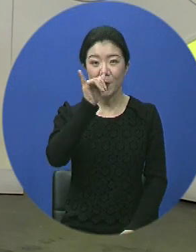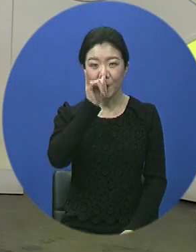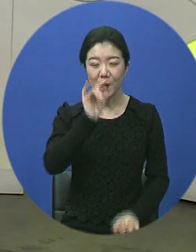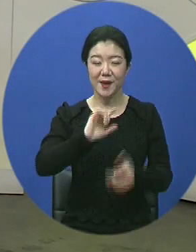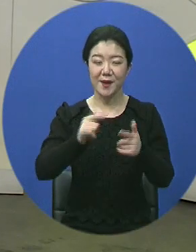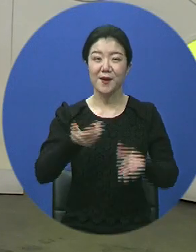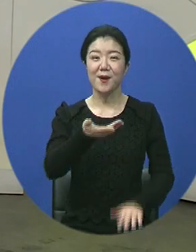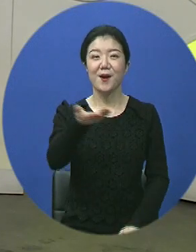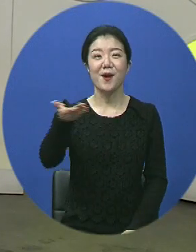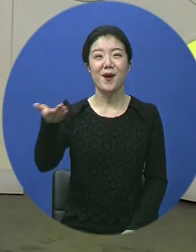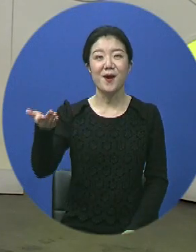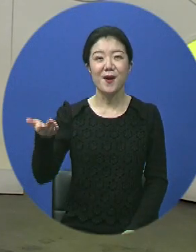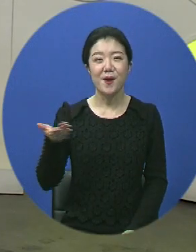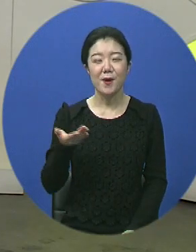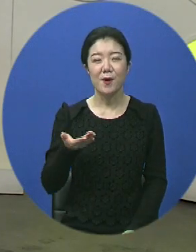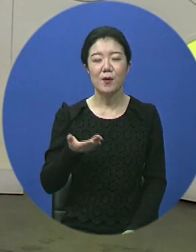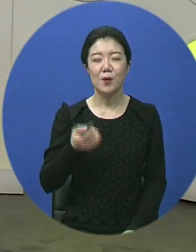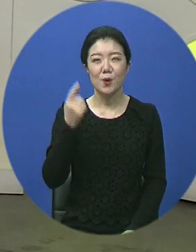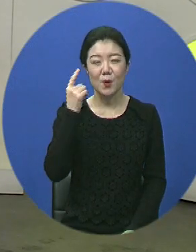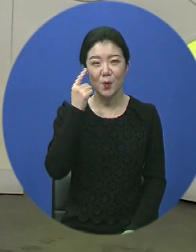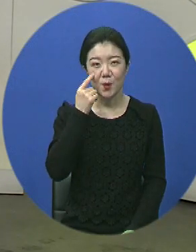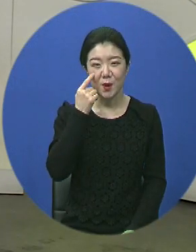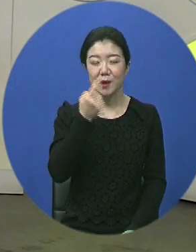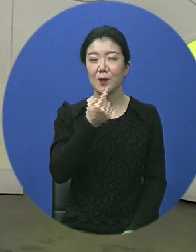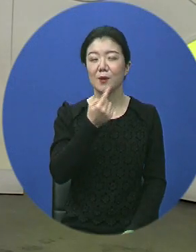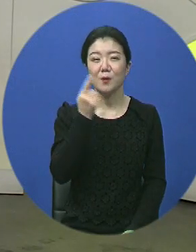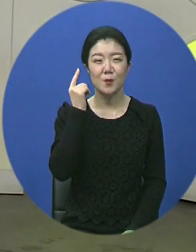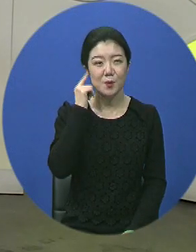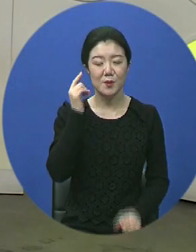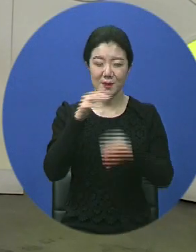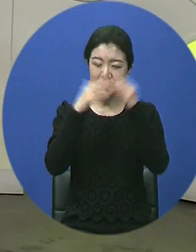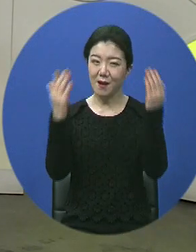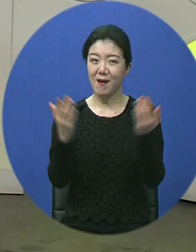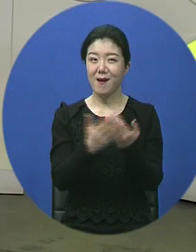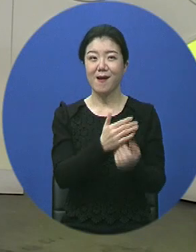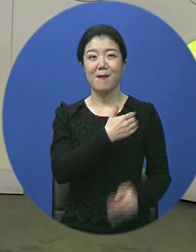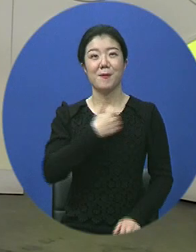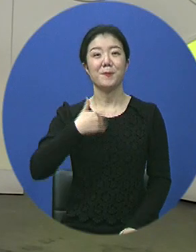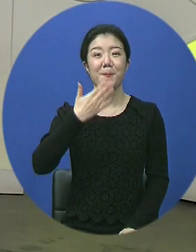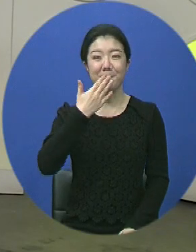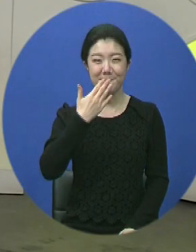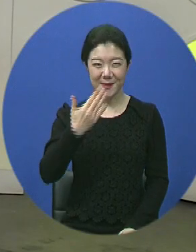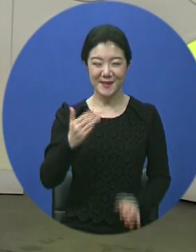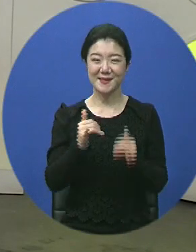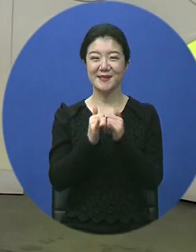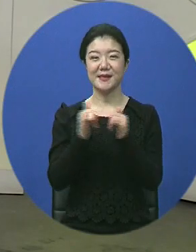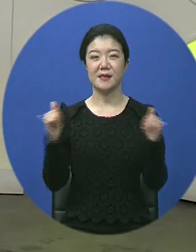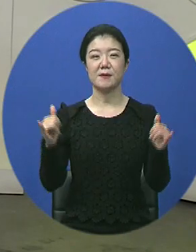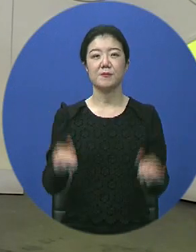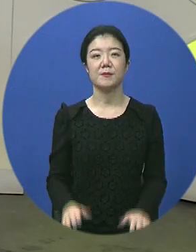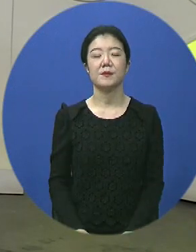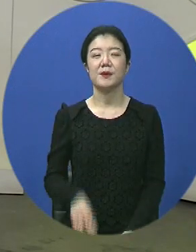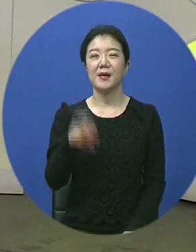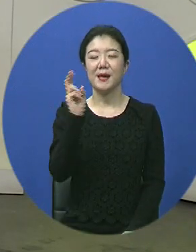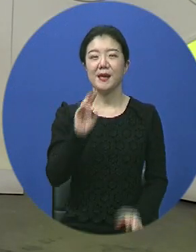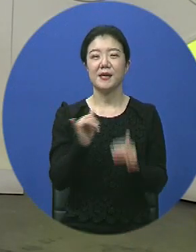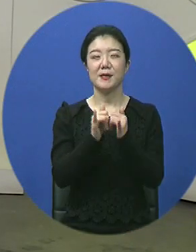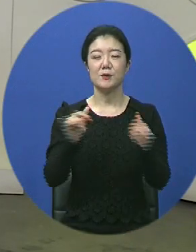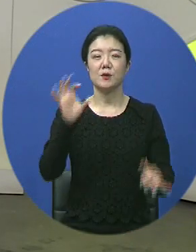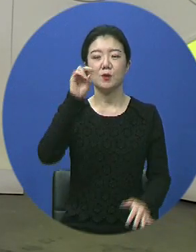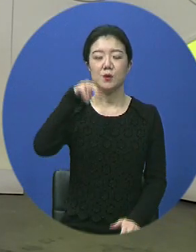있고요. 여러분들의 아마 귀와 눈과 모든 오감 만족을 시켜주실 그런 분이신데요. 바로